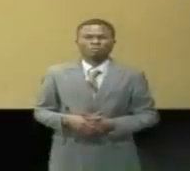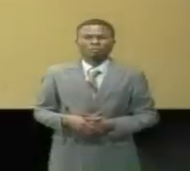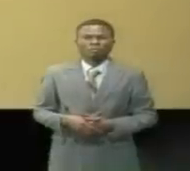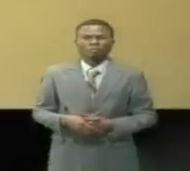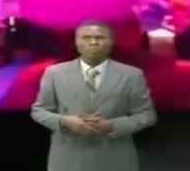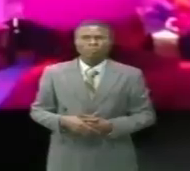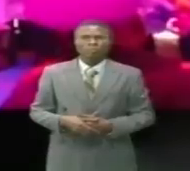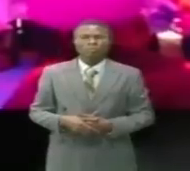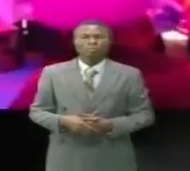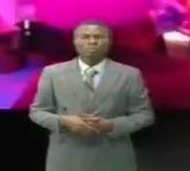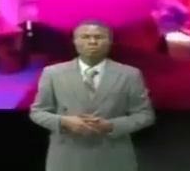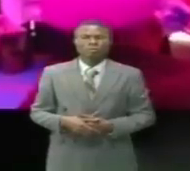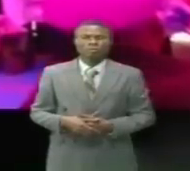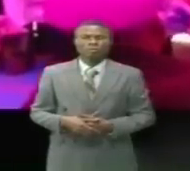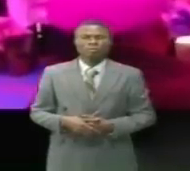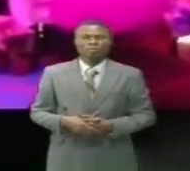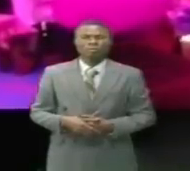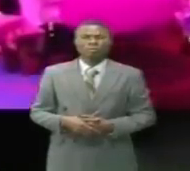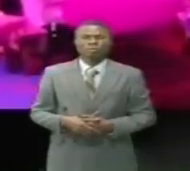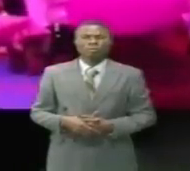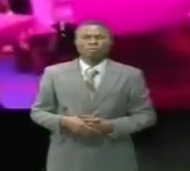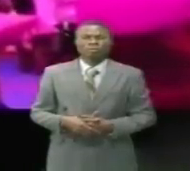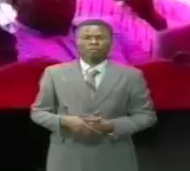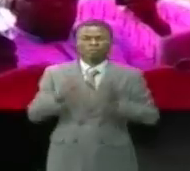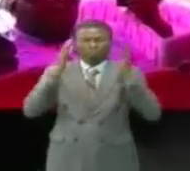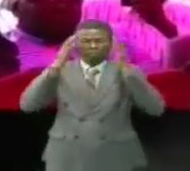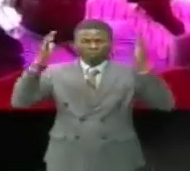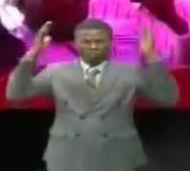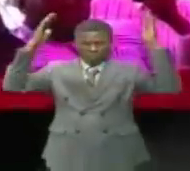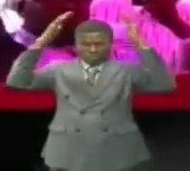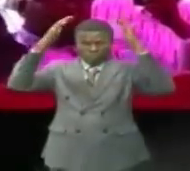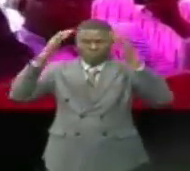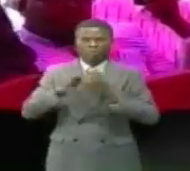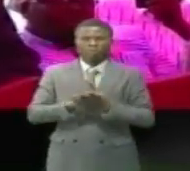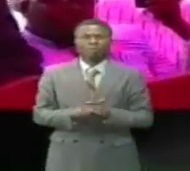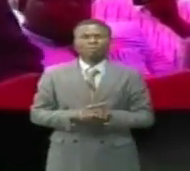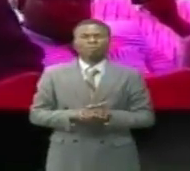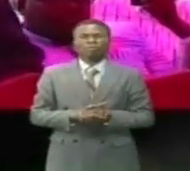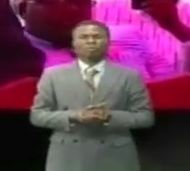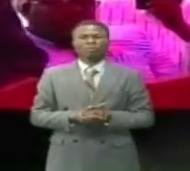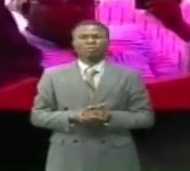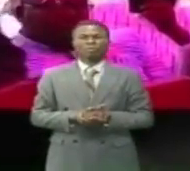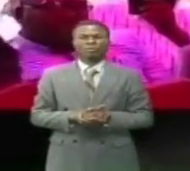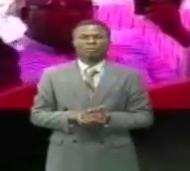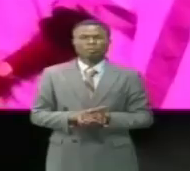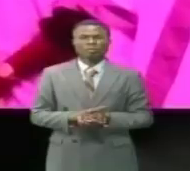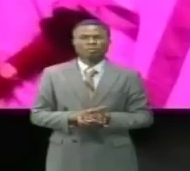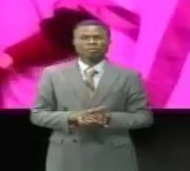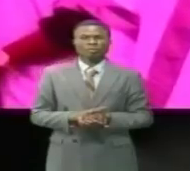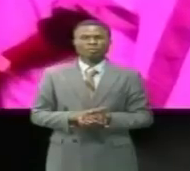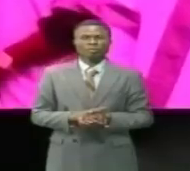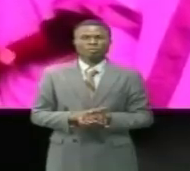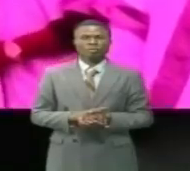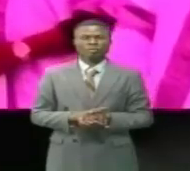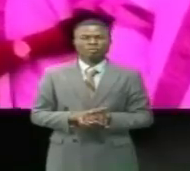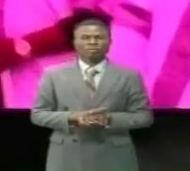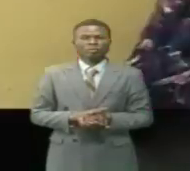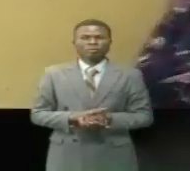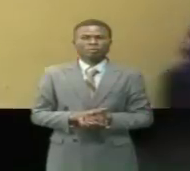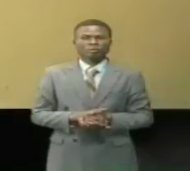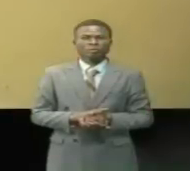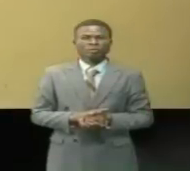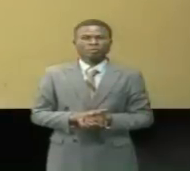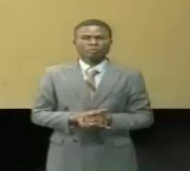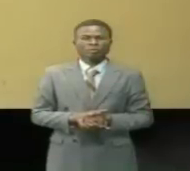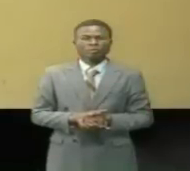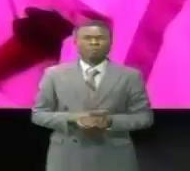Au total, 345 lauréats issus de différentes filières ont été lancés ces jours sur le marché de l'emploi à l'Institut supérieur des techniques